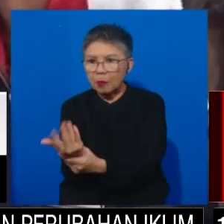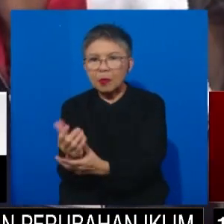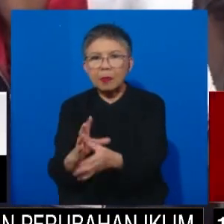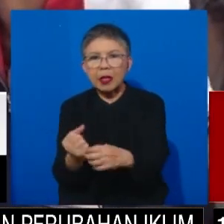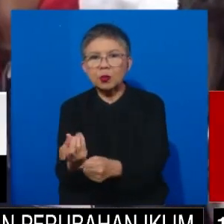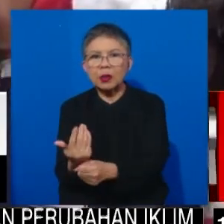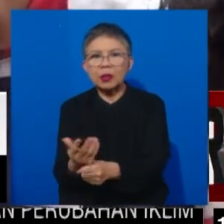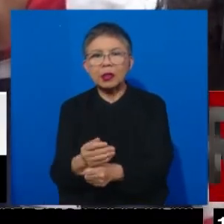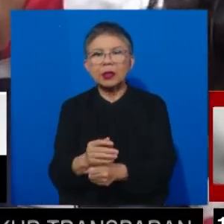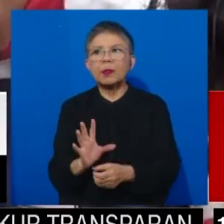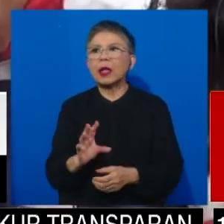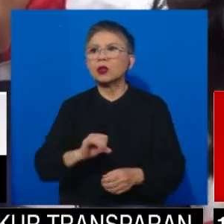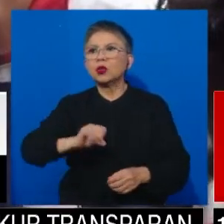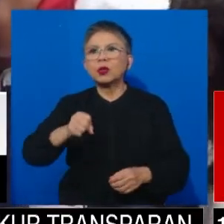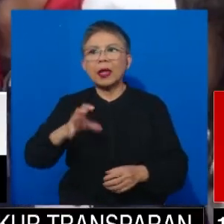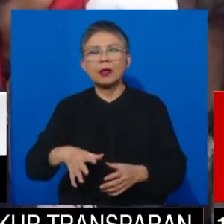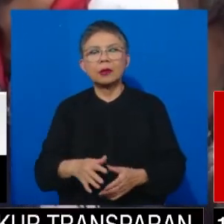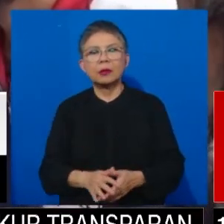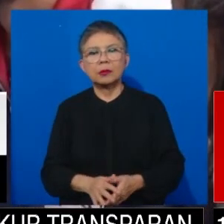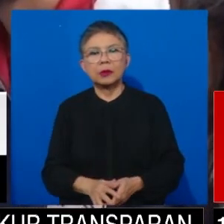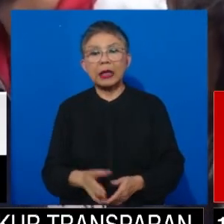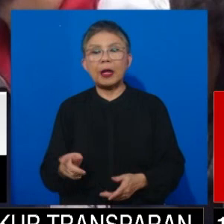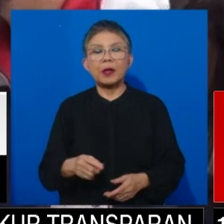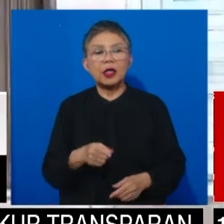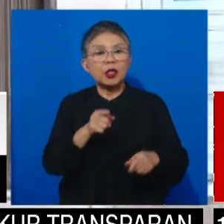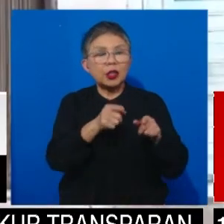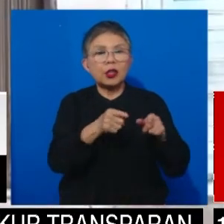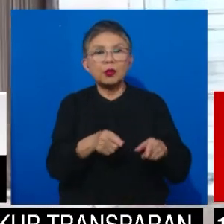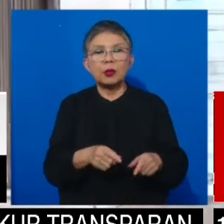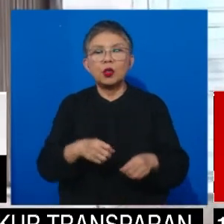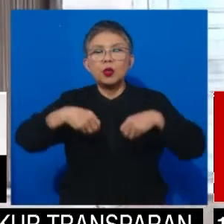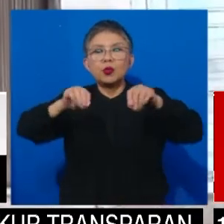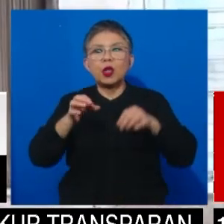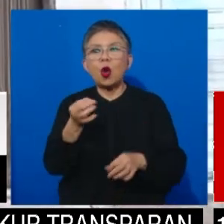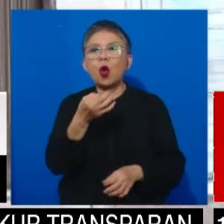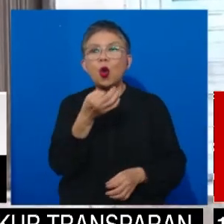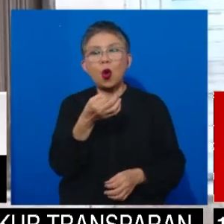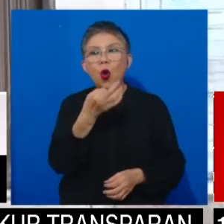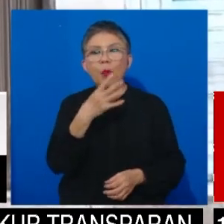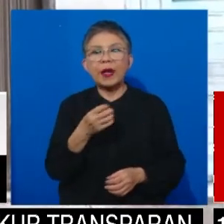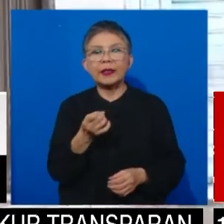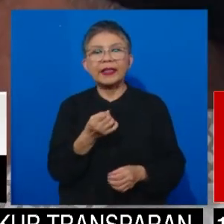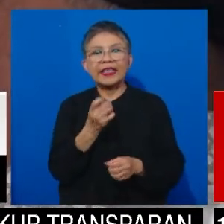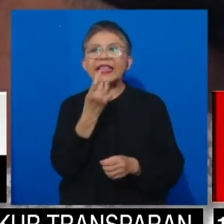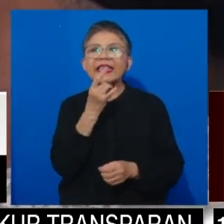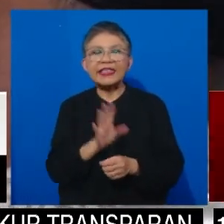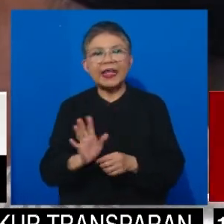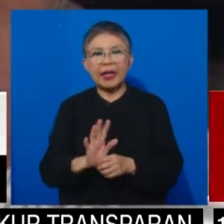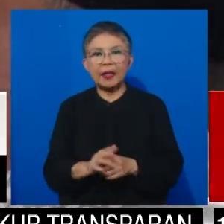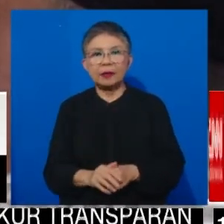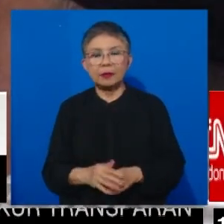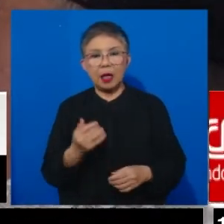rupiah agar korban tidak diproses hukum atas tudingan menjual obat terlarang. Korban akhirnya tewas setelah